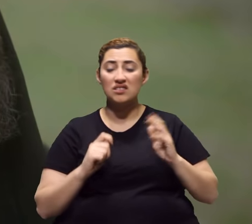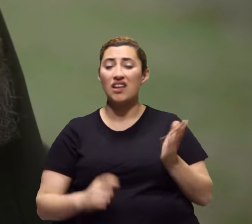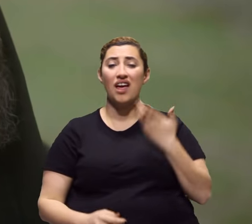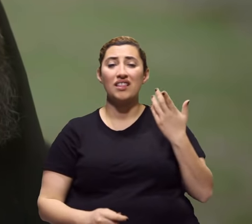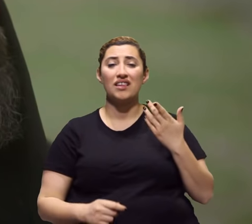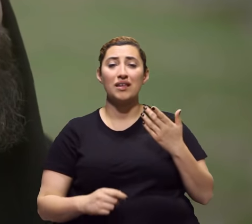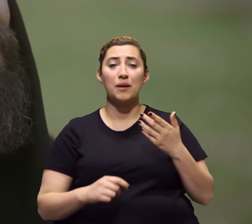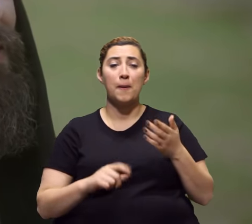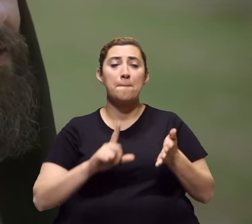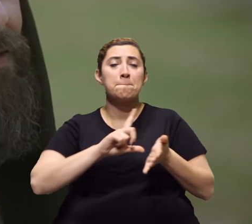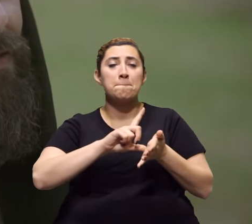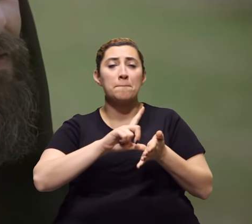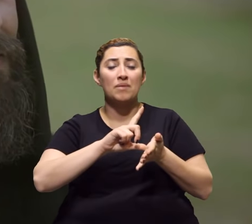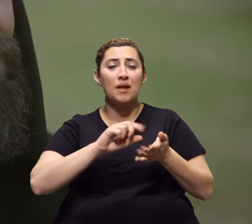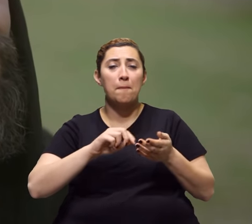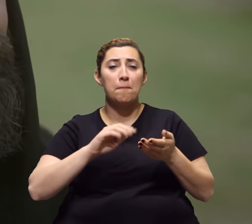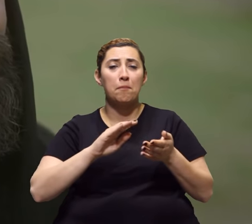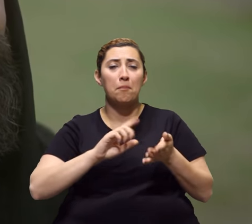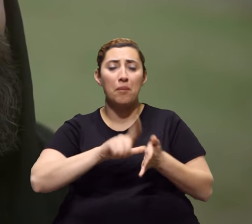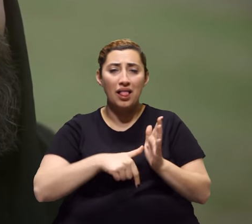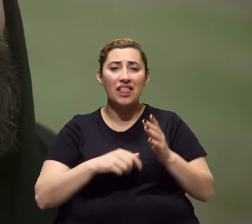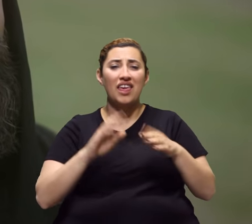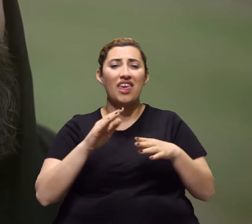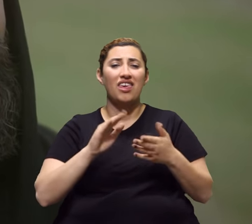sanki balı yağ katar.